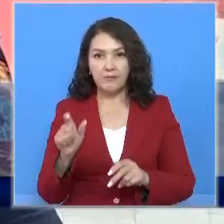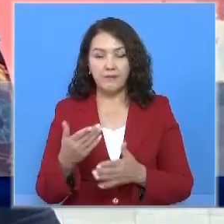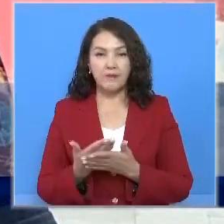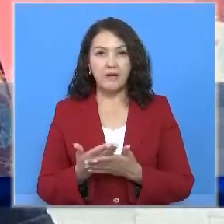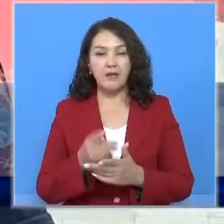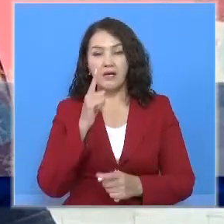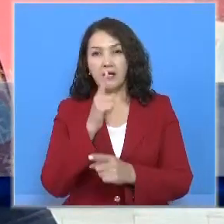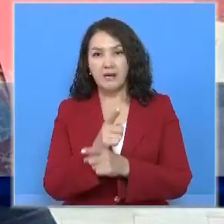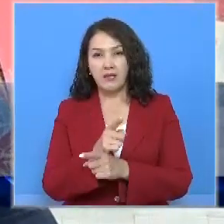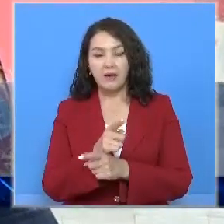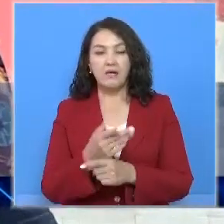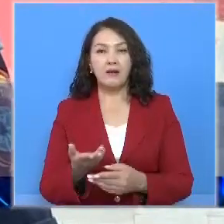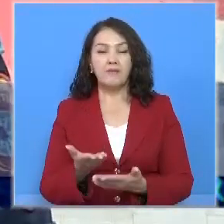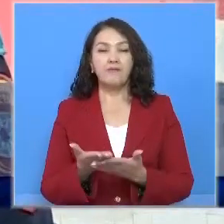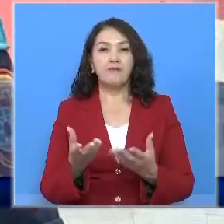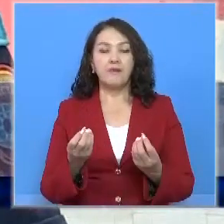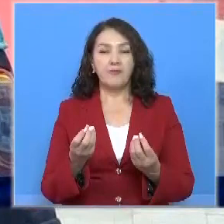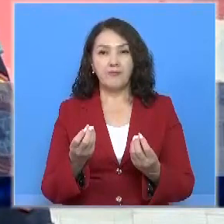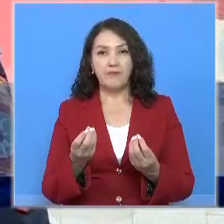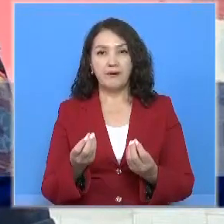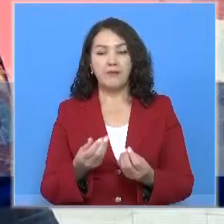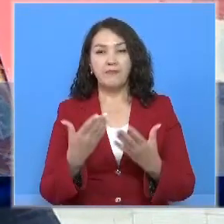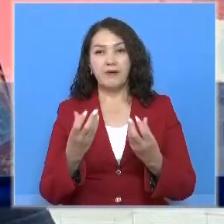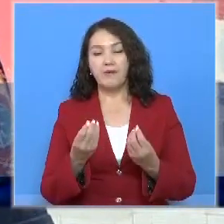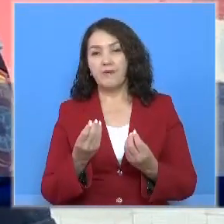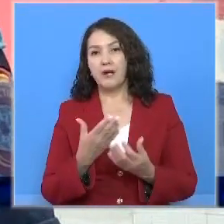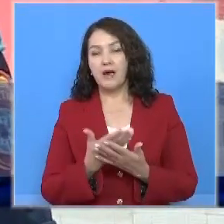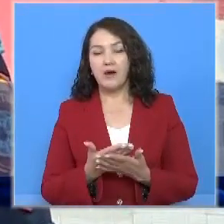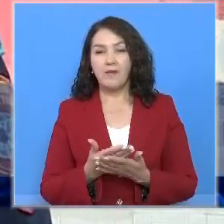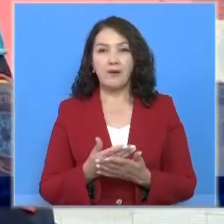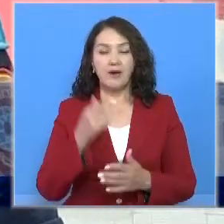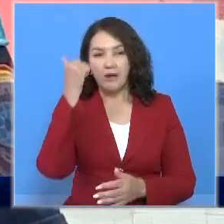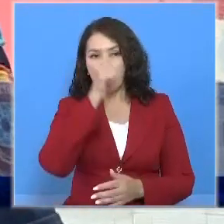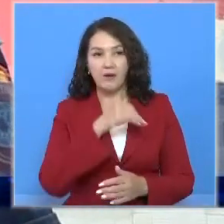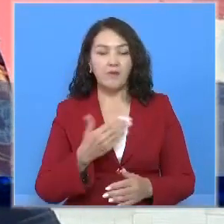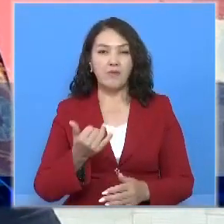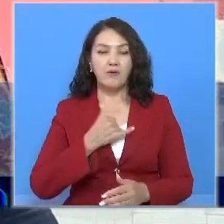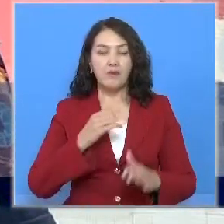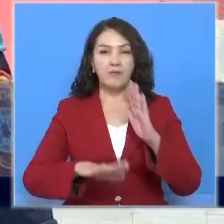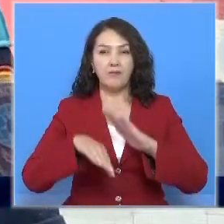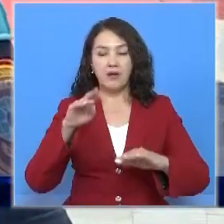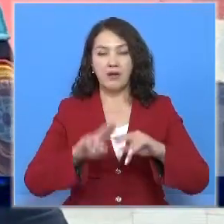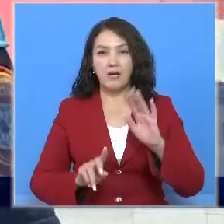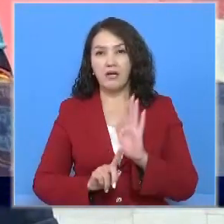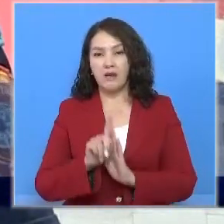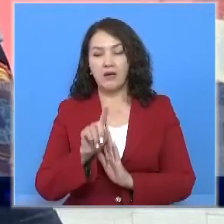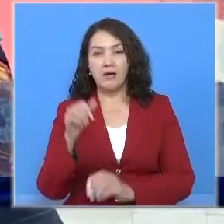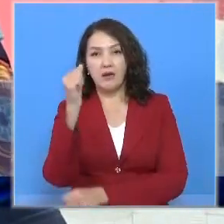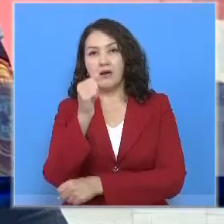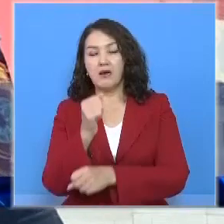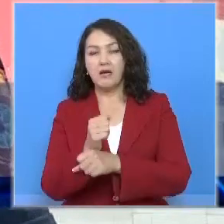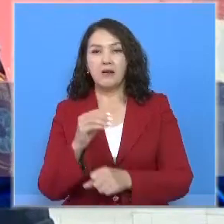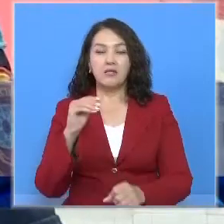и запрещаем им. Кроме того, последний момент, с этого года у нас практика началась, то, что сотрудники